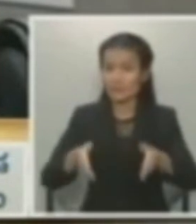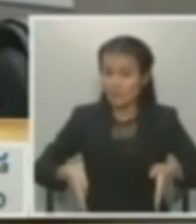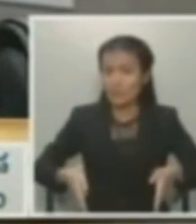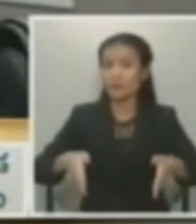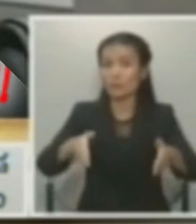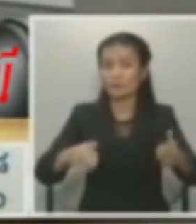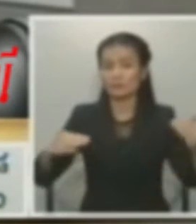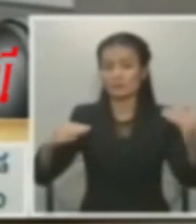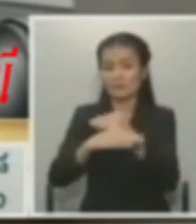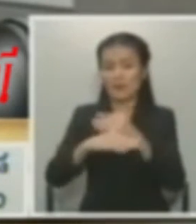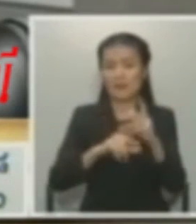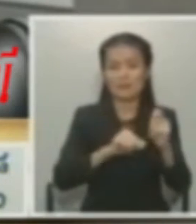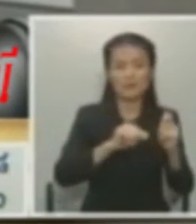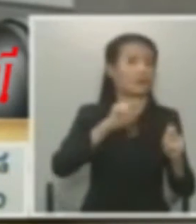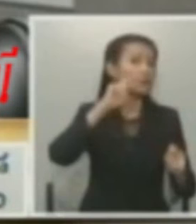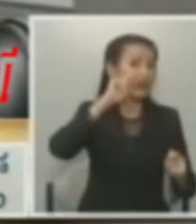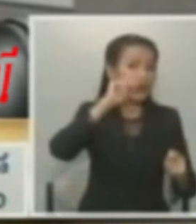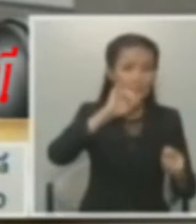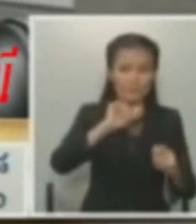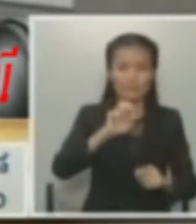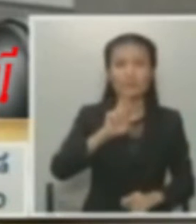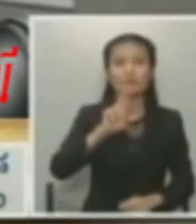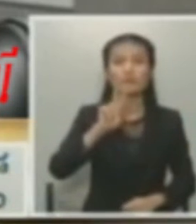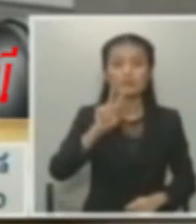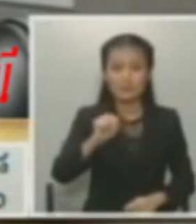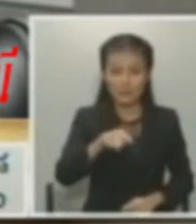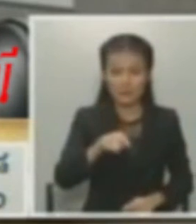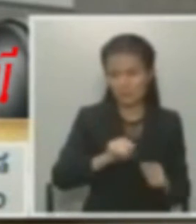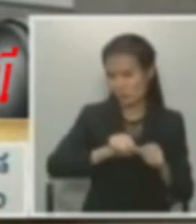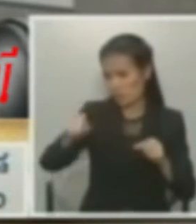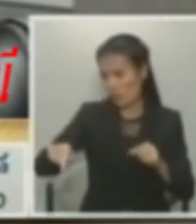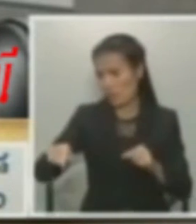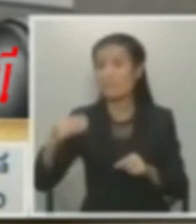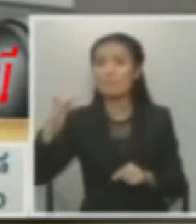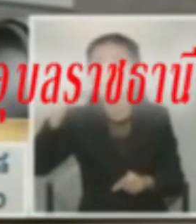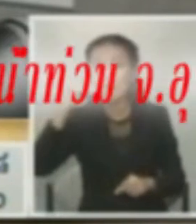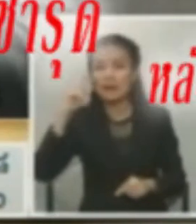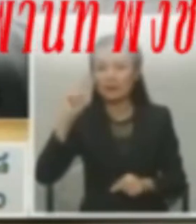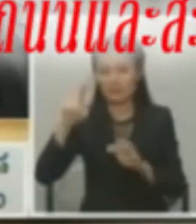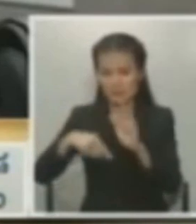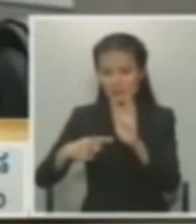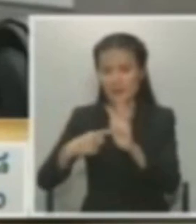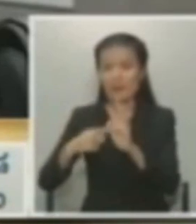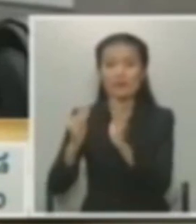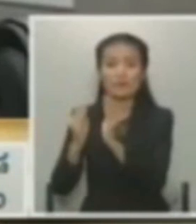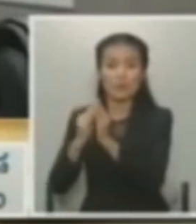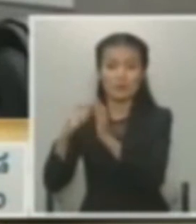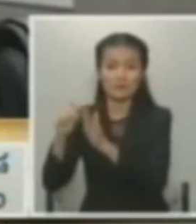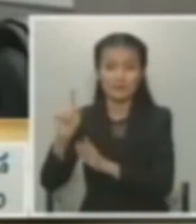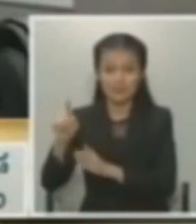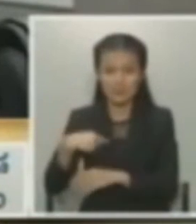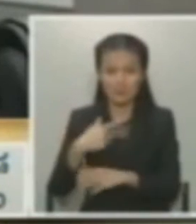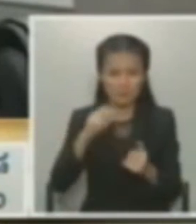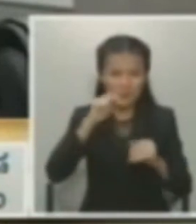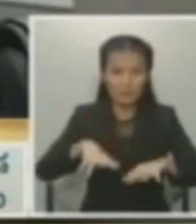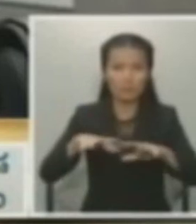ำยืนมาที่บ้านท่าโพสีก็ธรรมดาครับน้ำท่วมมันก็พังหมดก็ฝากกรมทางหลวงไปดูแล